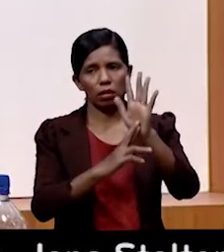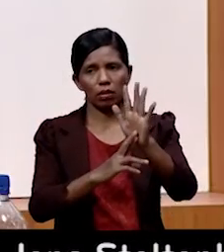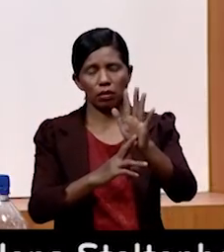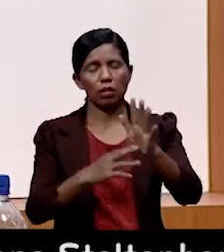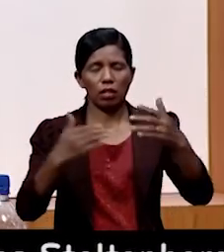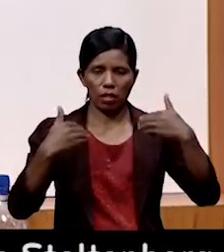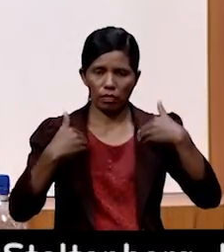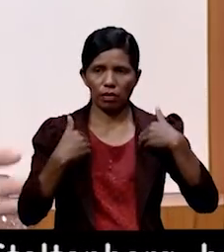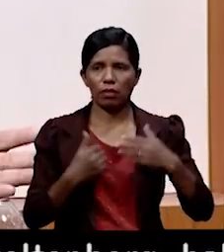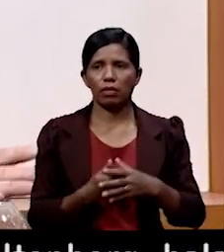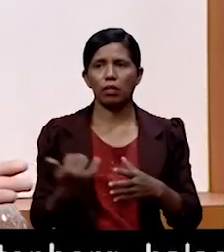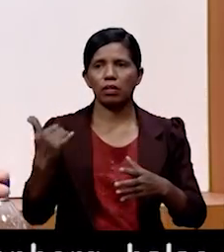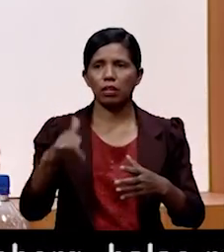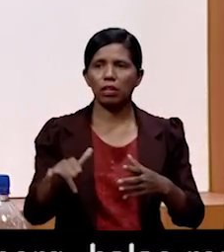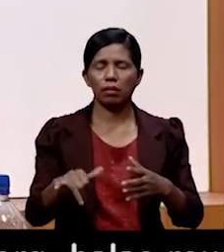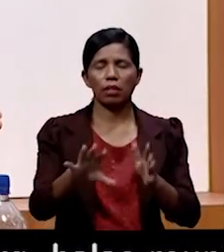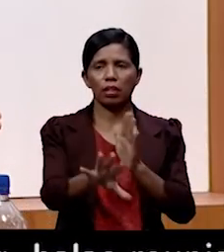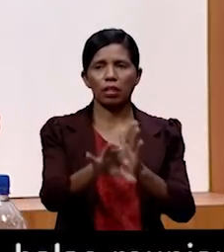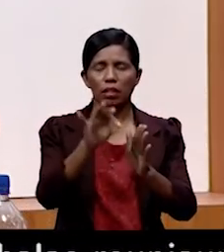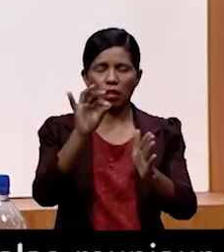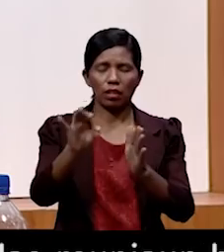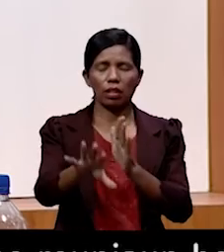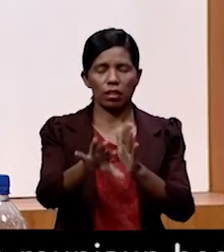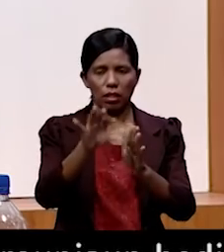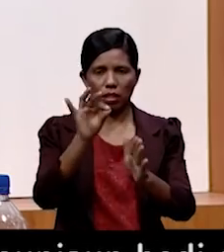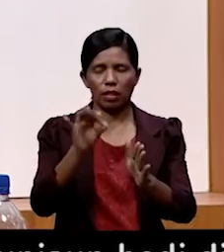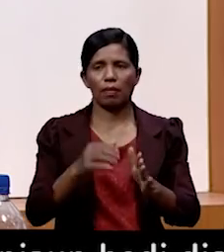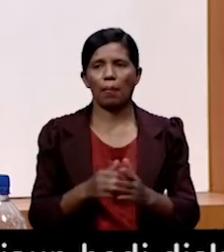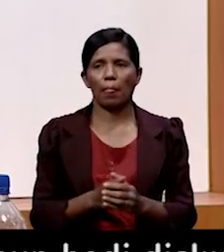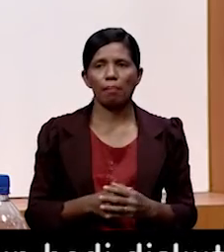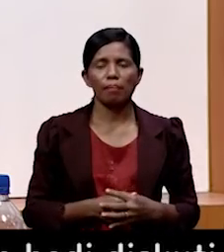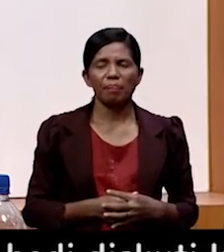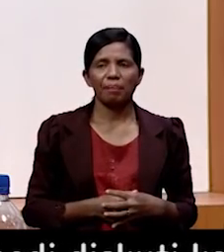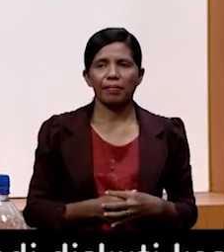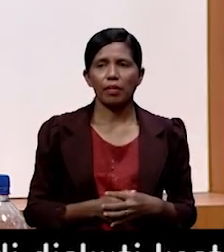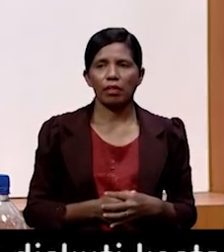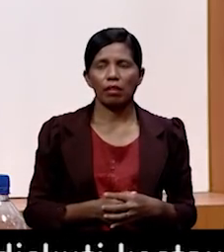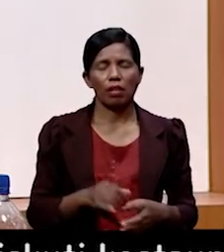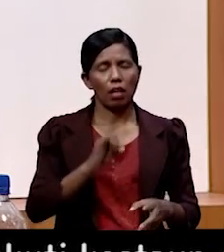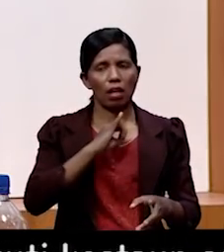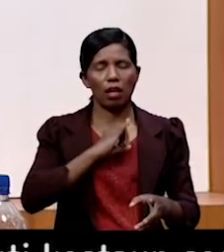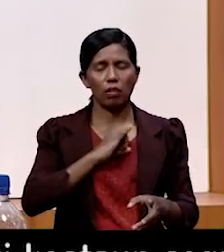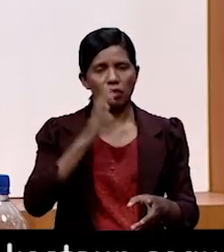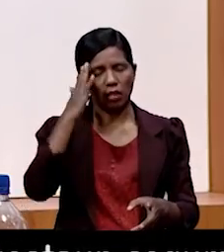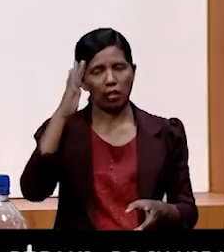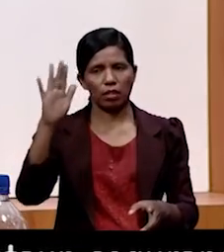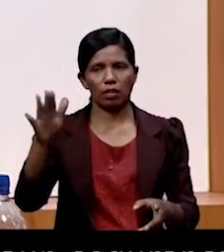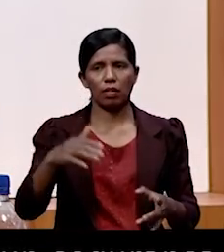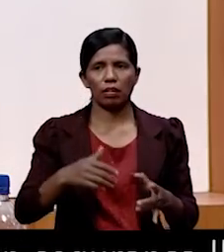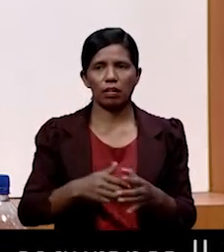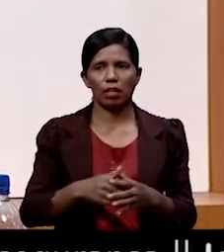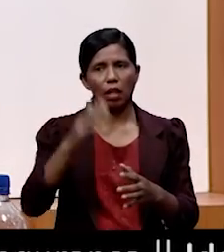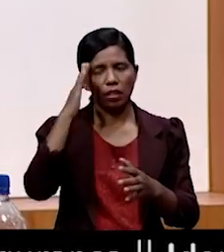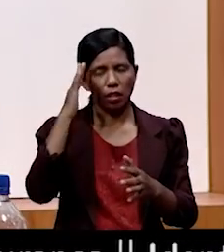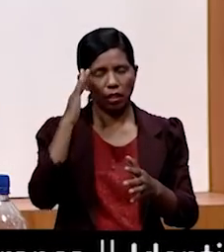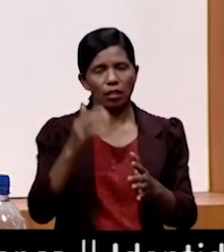hotu sira maka halo selesaun. Tentu atan hau ne hati ini dit